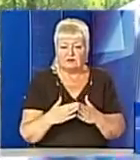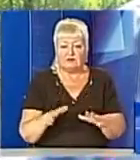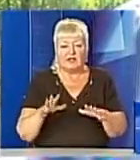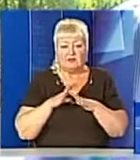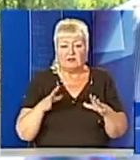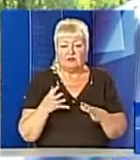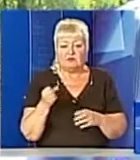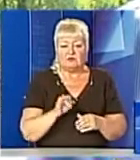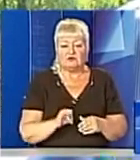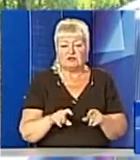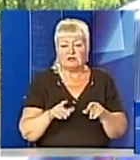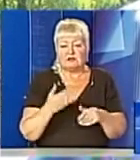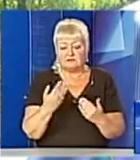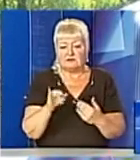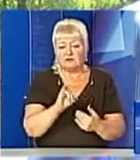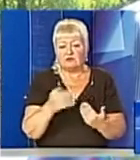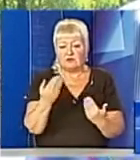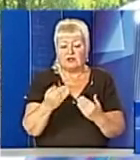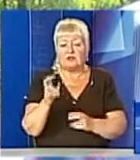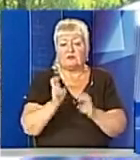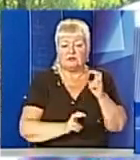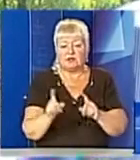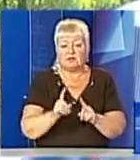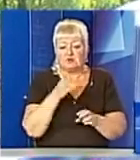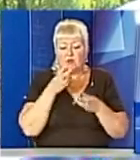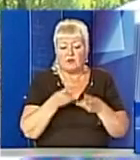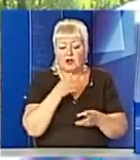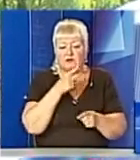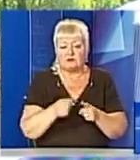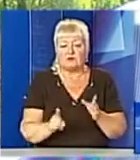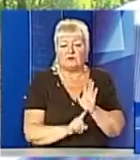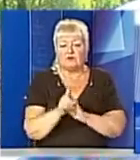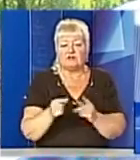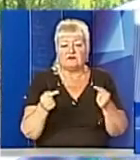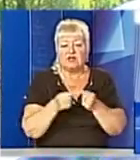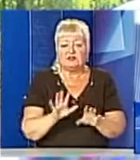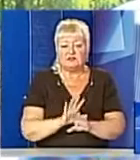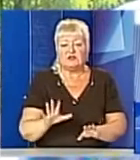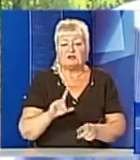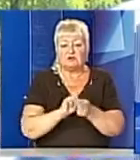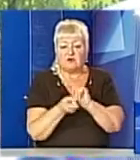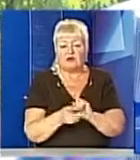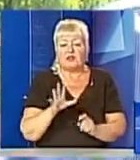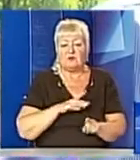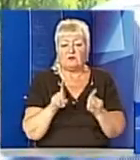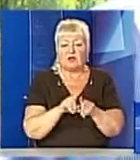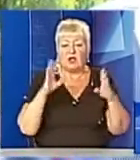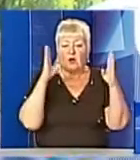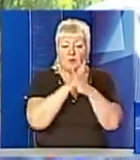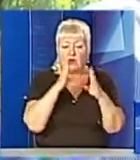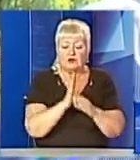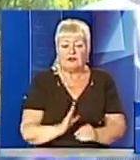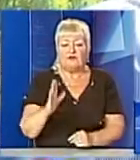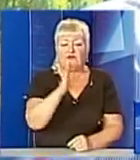історії нашого підприємства такого, щоб опалювальний сезон почався невчасно. Навпаки, було так, що погодні умови